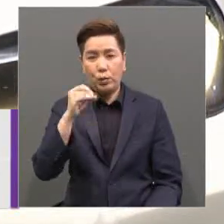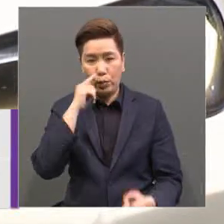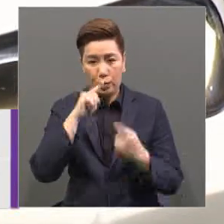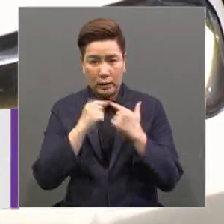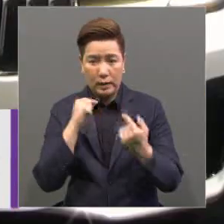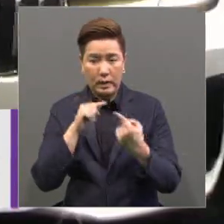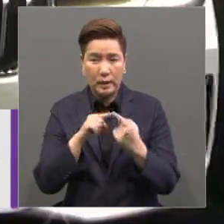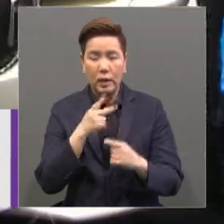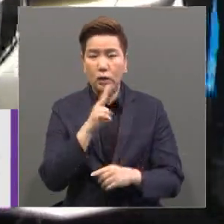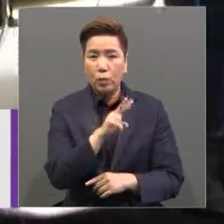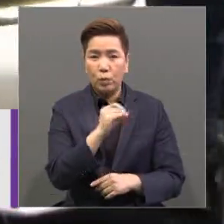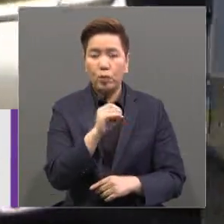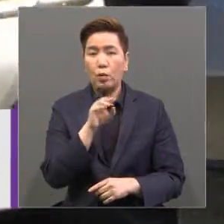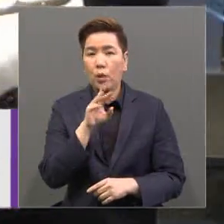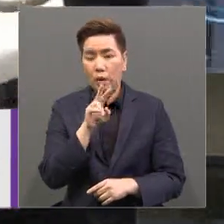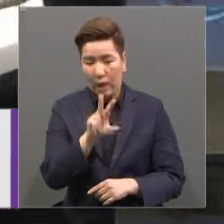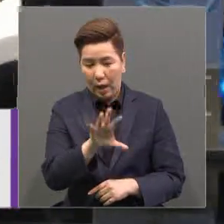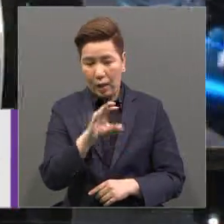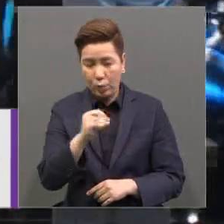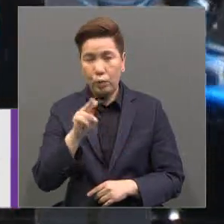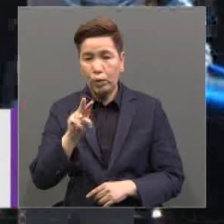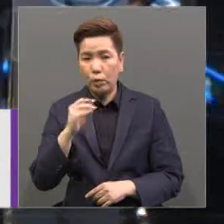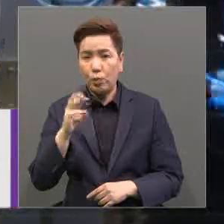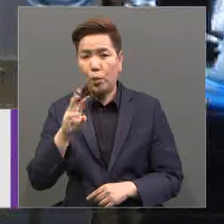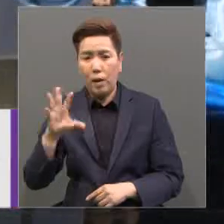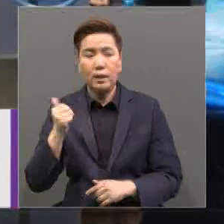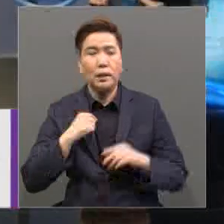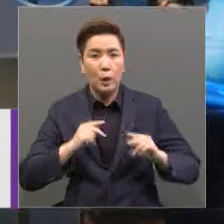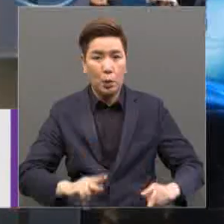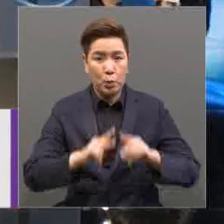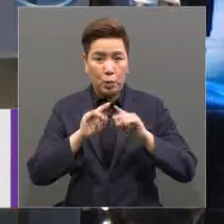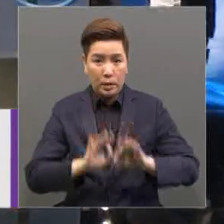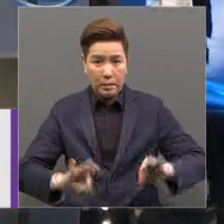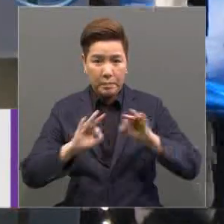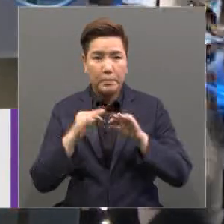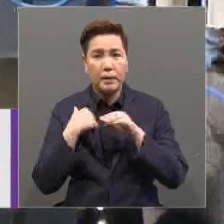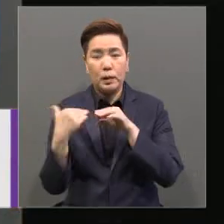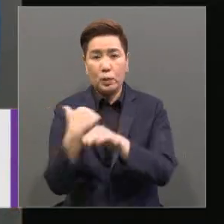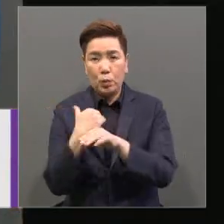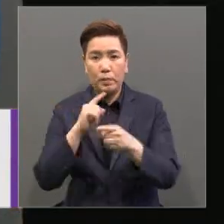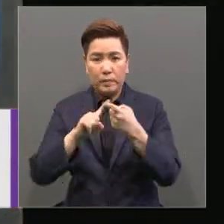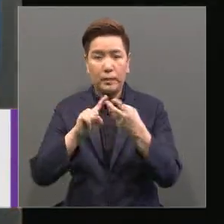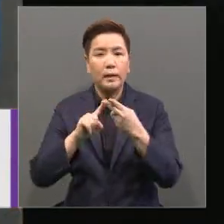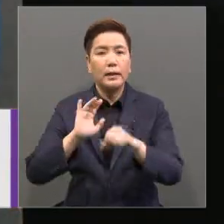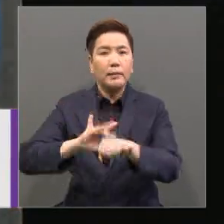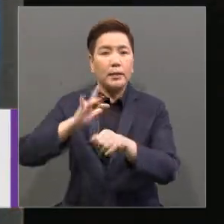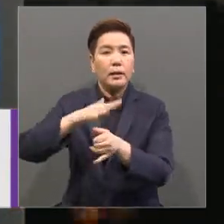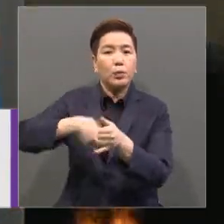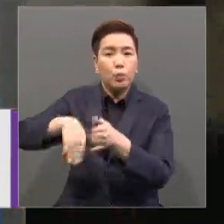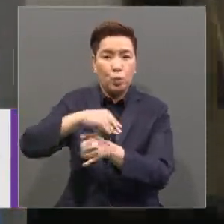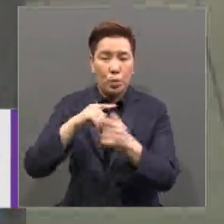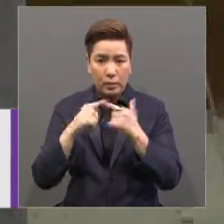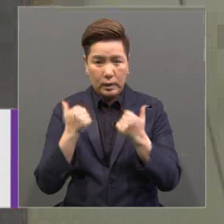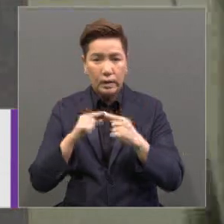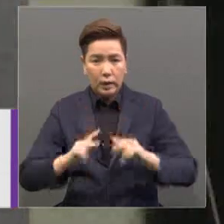สุทธิเป็นศูนย์ภายในปี 2065โดยให้ 5กระทรวงสำคัญนะครับประกอบด้วยกระทรวงคมนาคมกระทรวงทรัพยากรธรรมชาติและสิ่ง